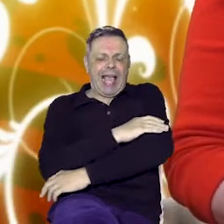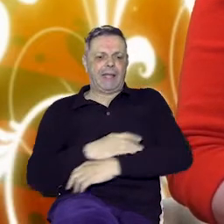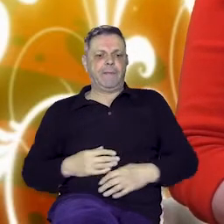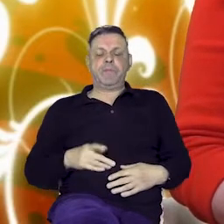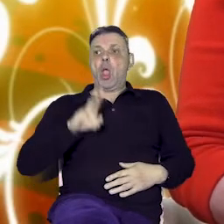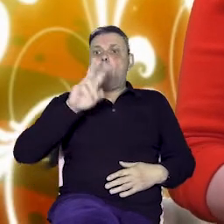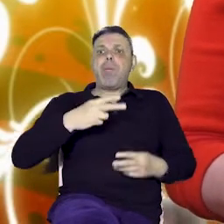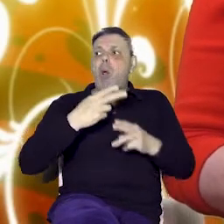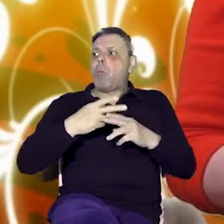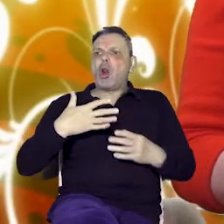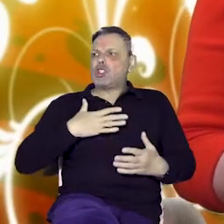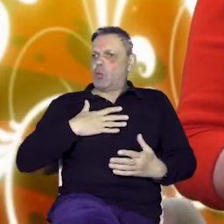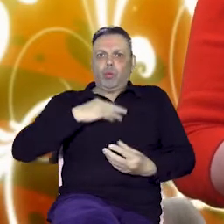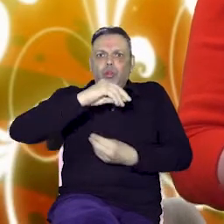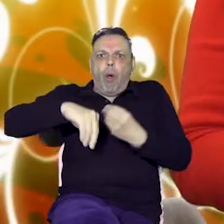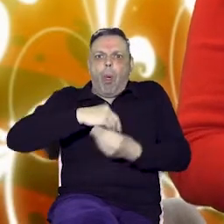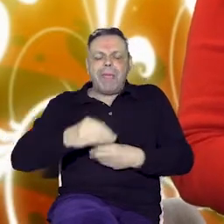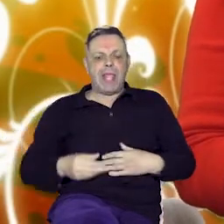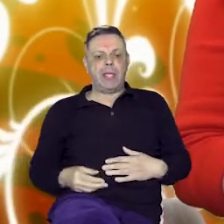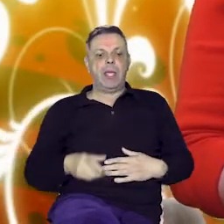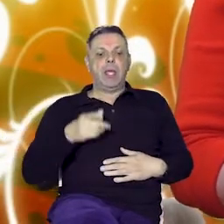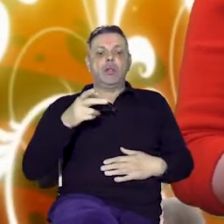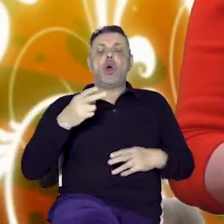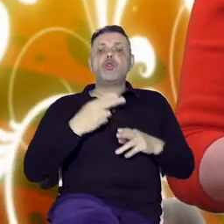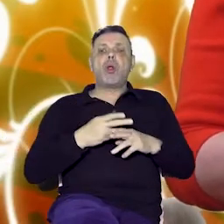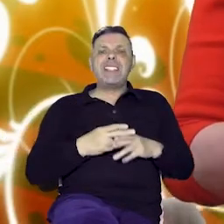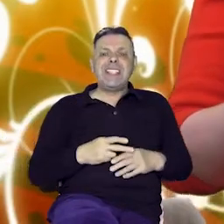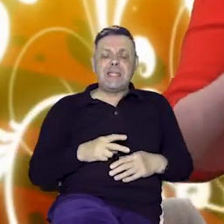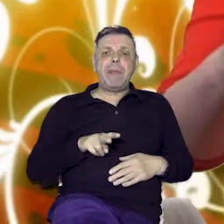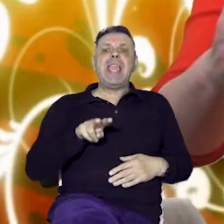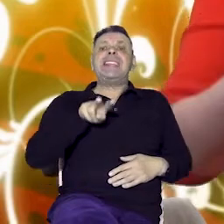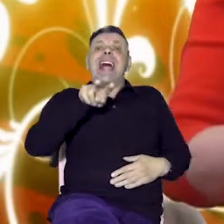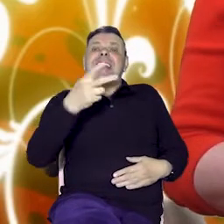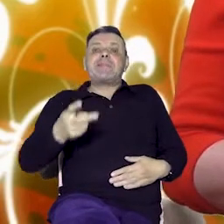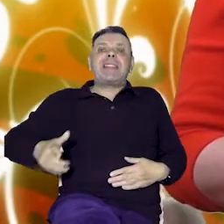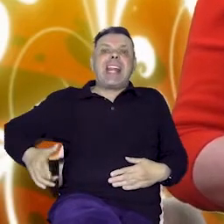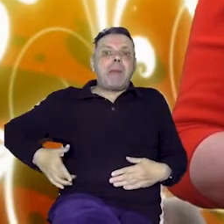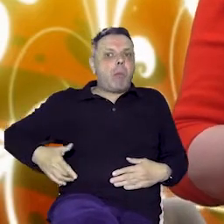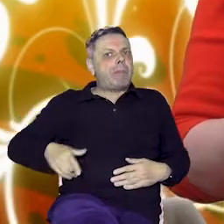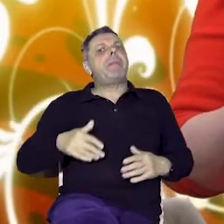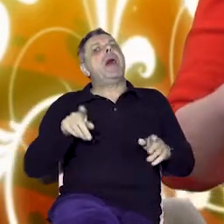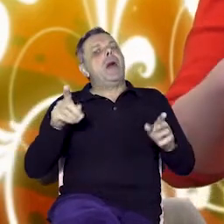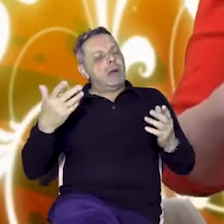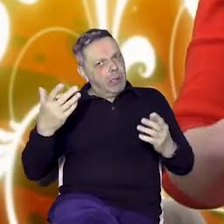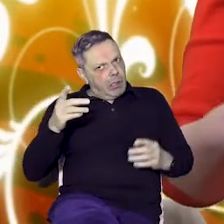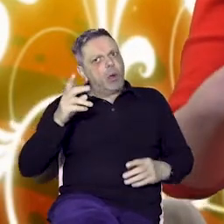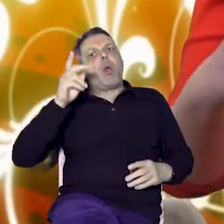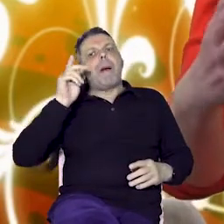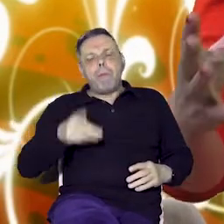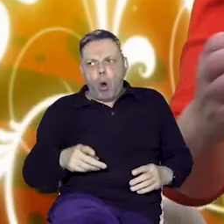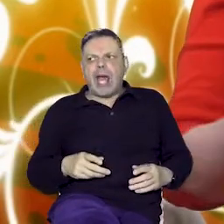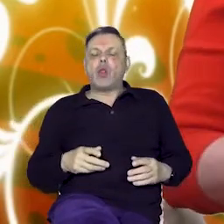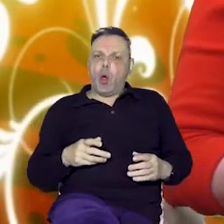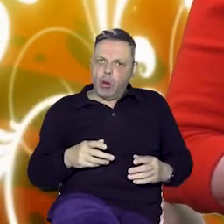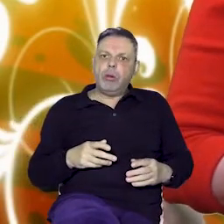obiteljskoj anamnezi. Znači, to su bolesnici sa transplantiranim bubregom, kojima isto tako trebate odrediti nekad proteinuriju